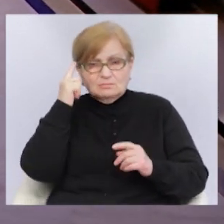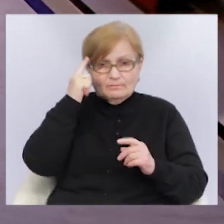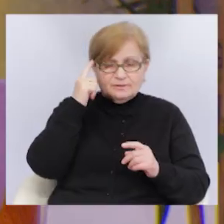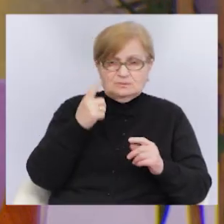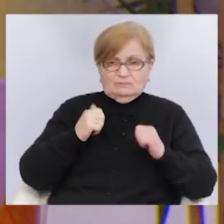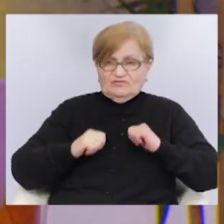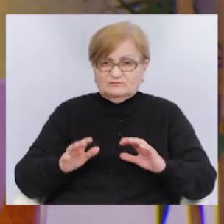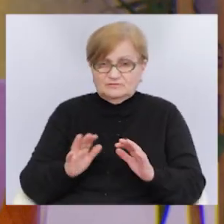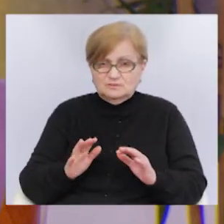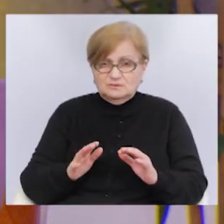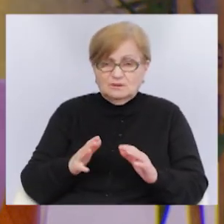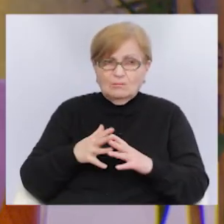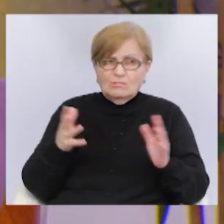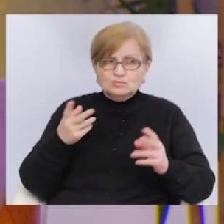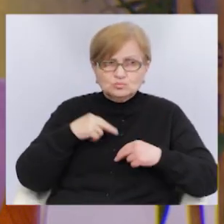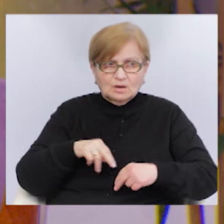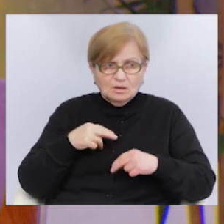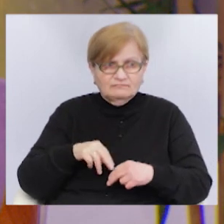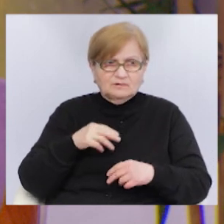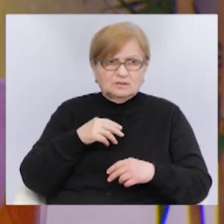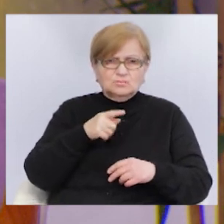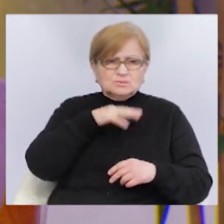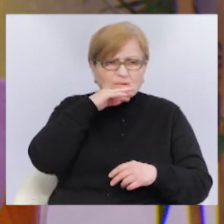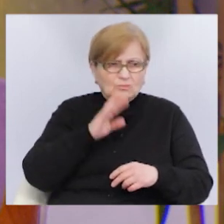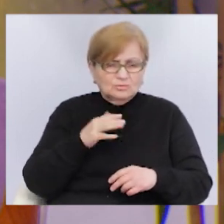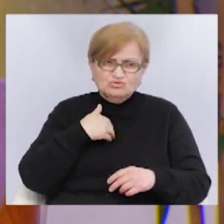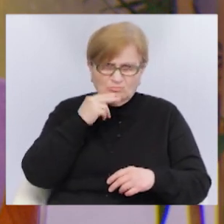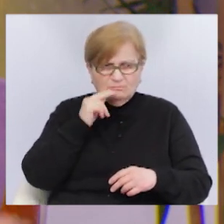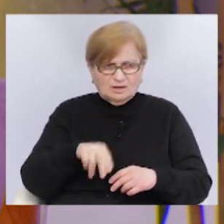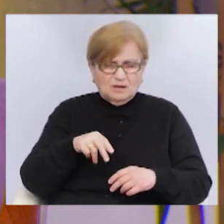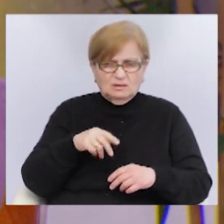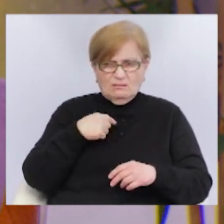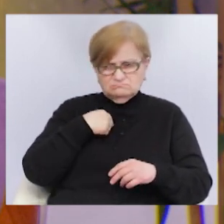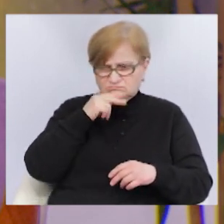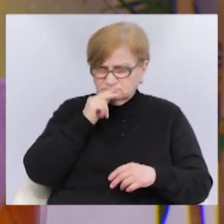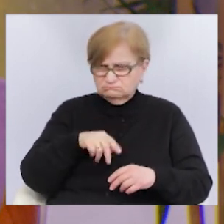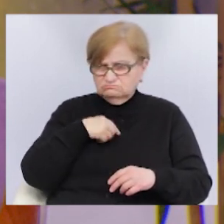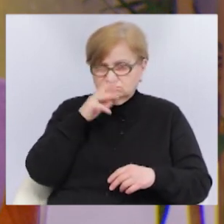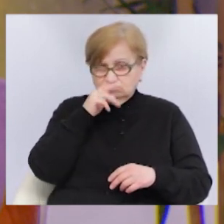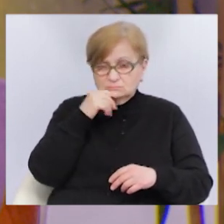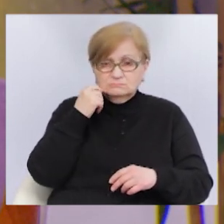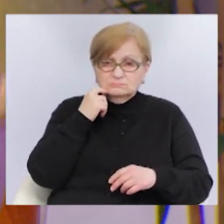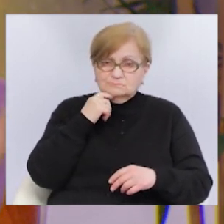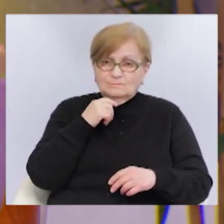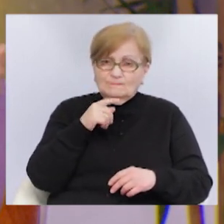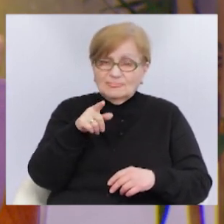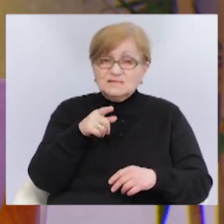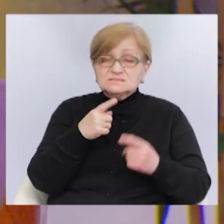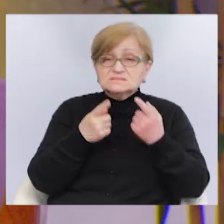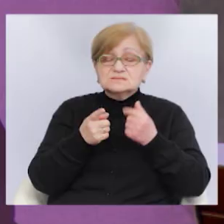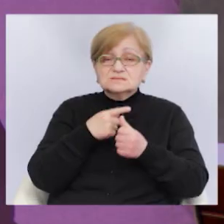ხოლმე, ან უფრო მეტი უნდა გავაკეთო, რატო არ ვაკეთებ ამას? ჩემი ბრალია საკუთარი თავის დანაშაულებს და ასე შემდეგ. ეს არის